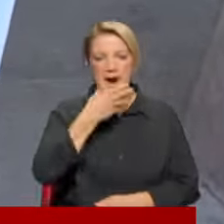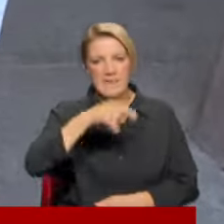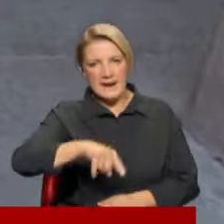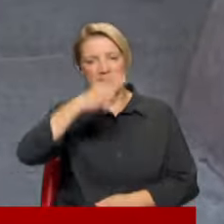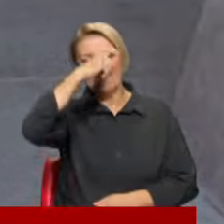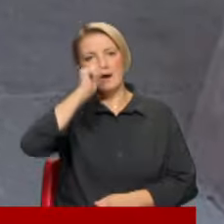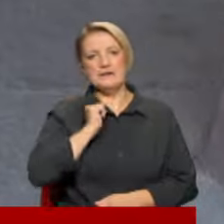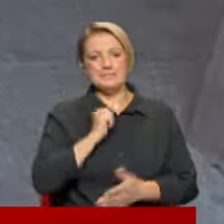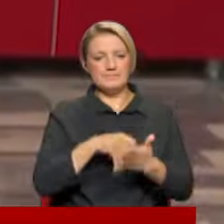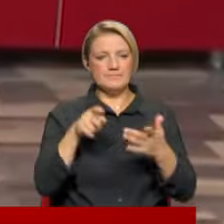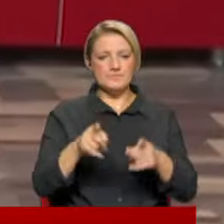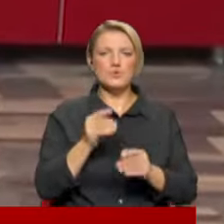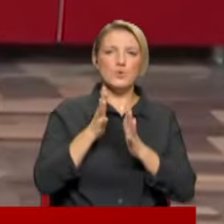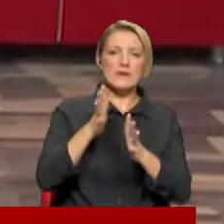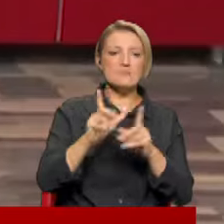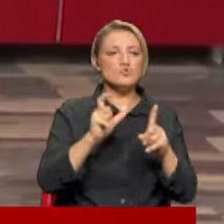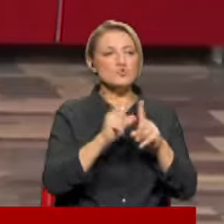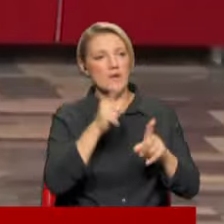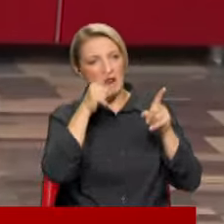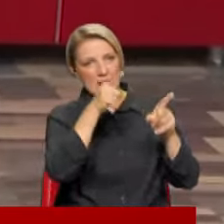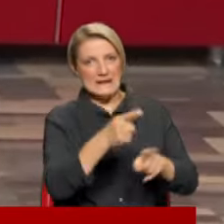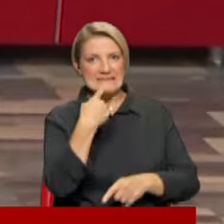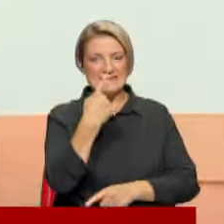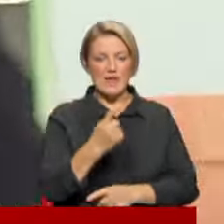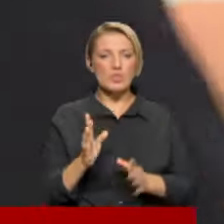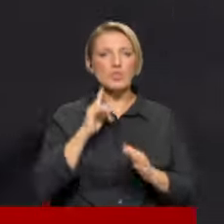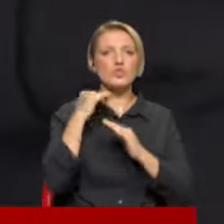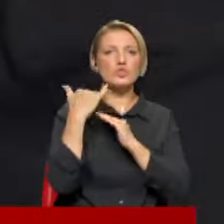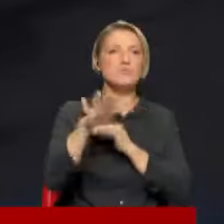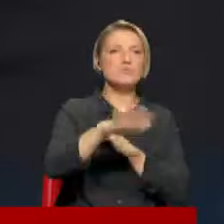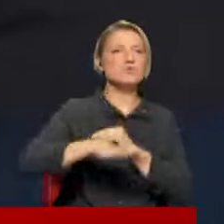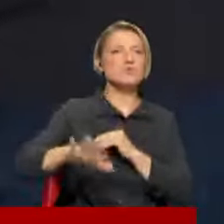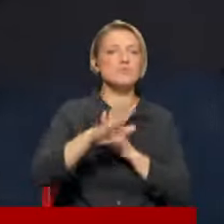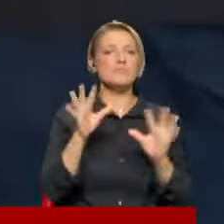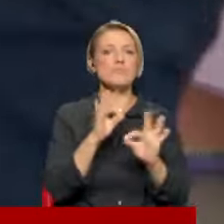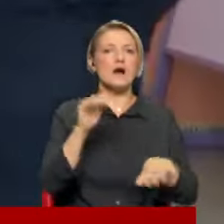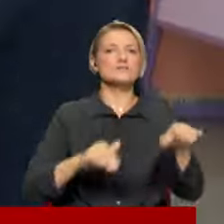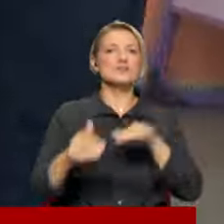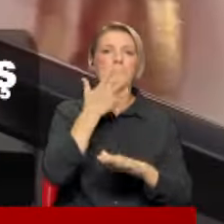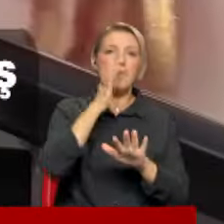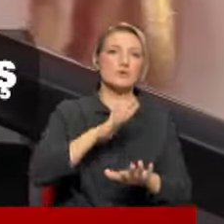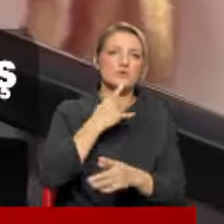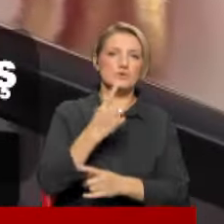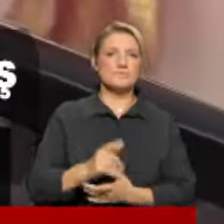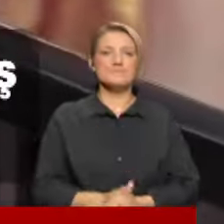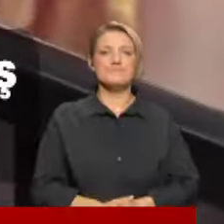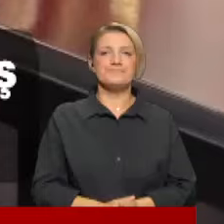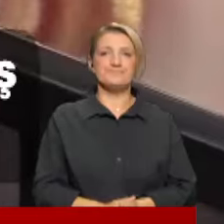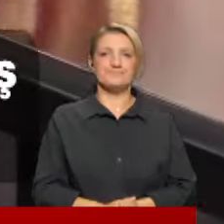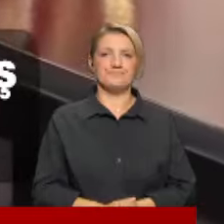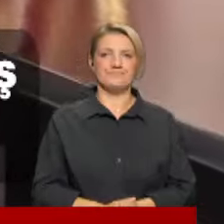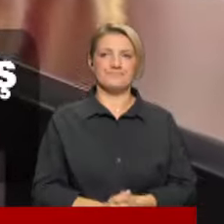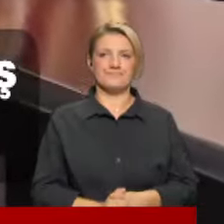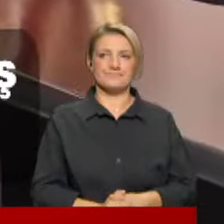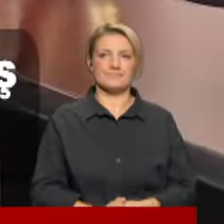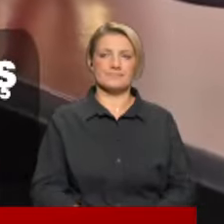emeklinin, asgari ücretlinin, üreticinin durumunu işaret ederek toplumda erken seçim beklentisi olduğunu söylüyor. Utanç verici bir emekli